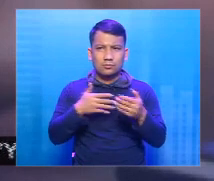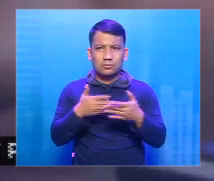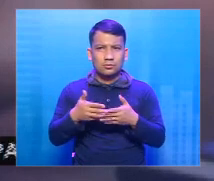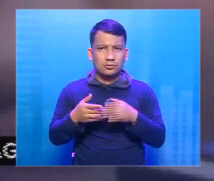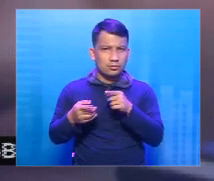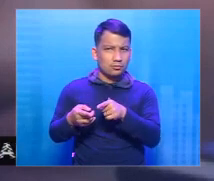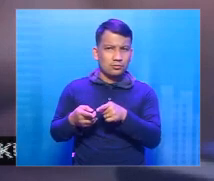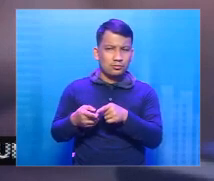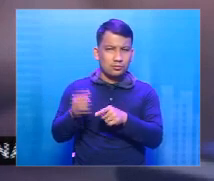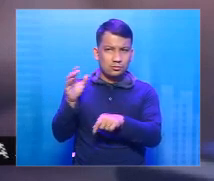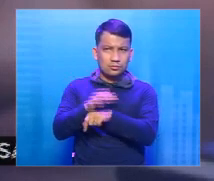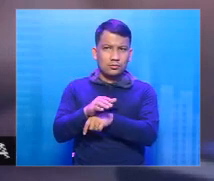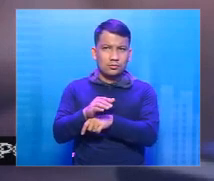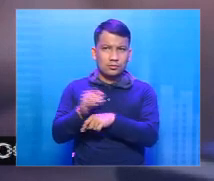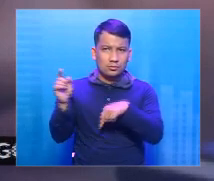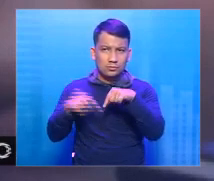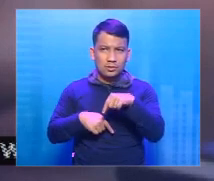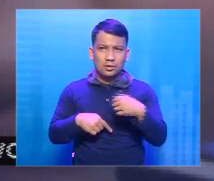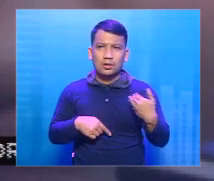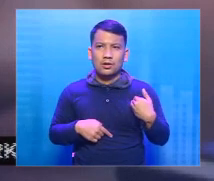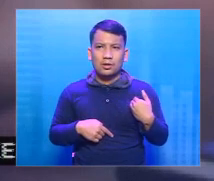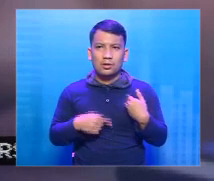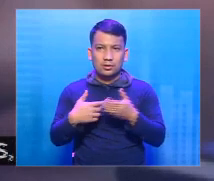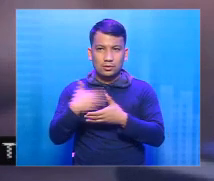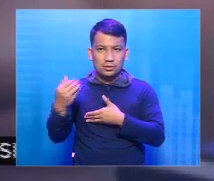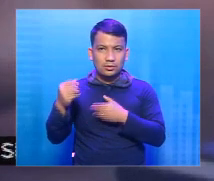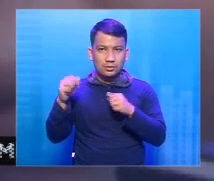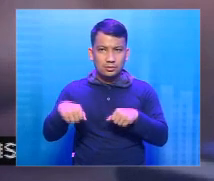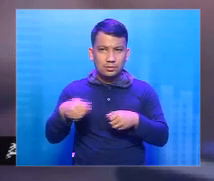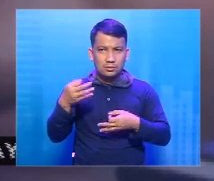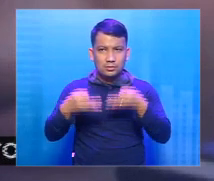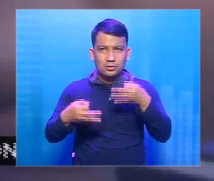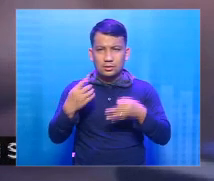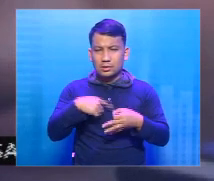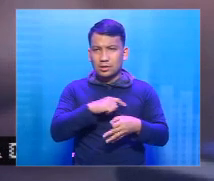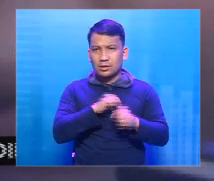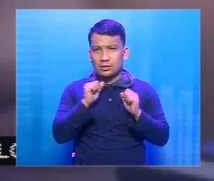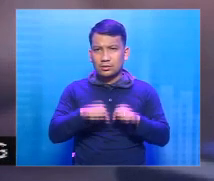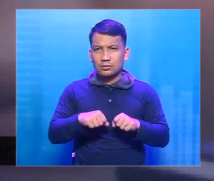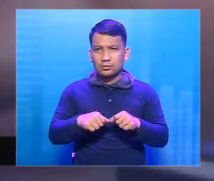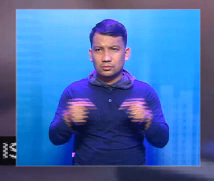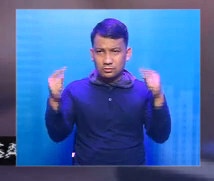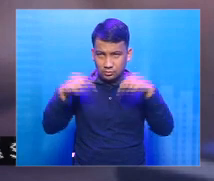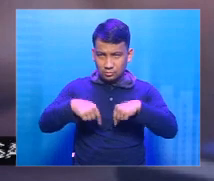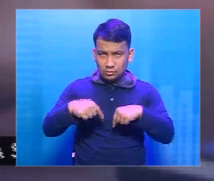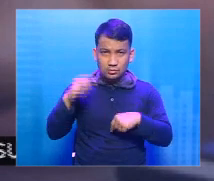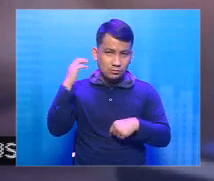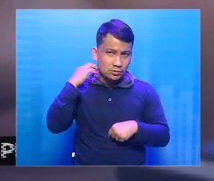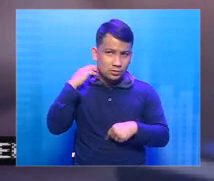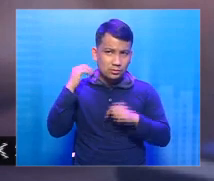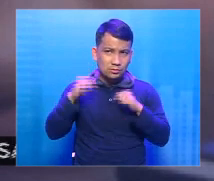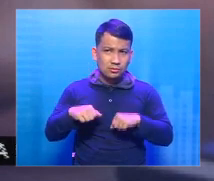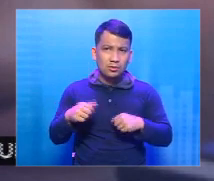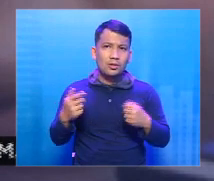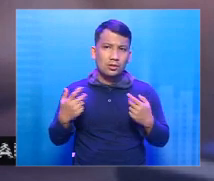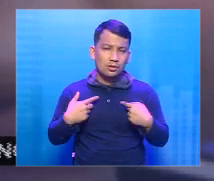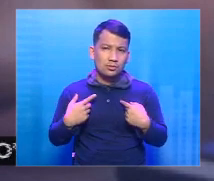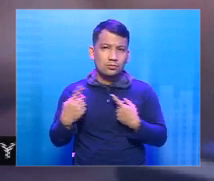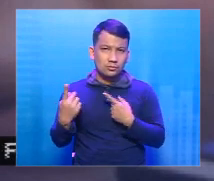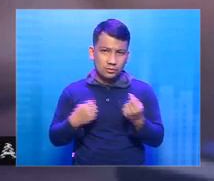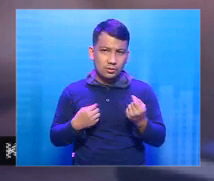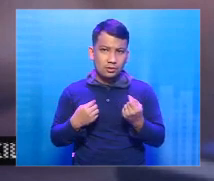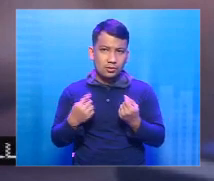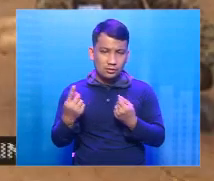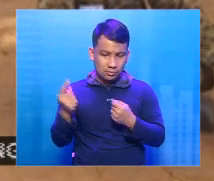also enforce sanctions sa kanila kasi outside sila ng jurisdiction namin. Kung dito yan sila sa Mindanao, then we will have to